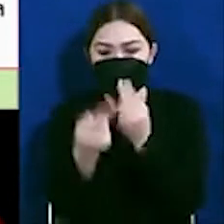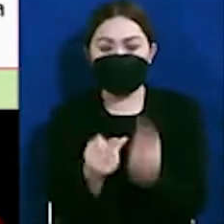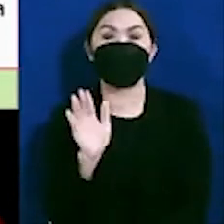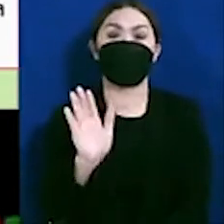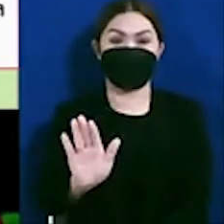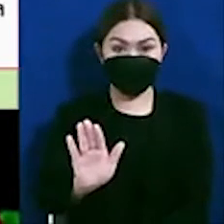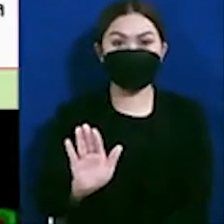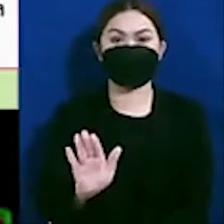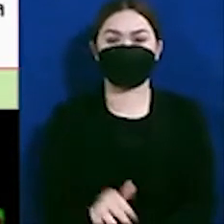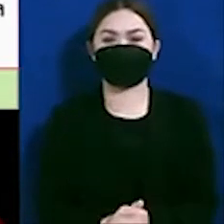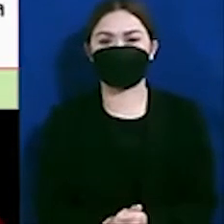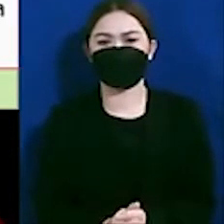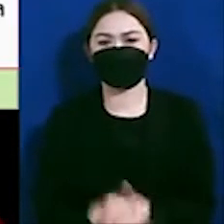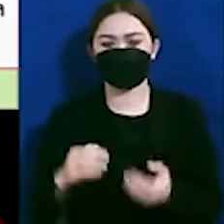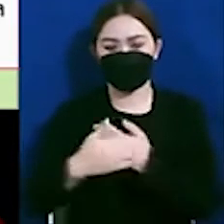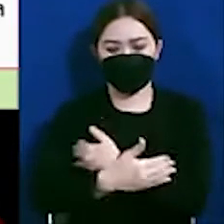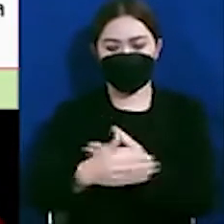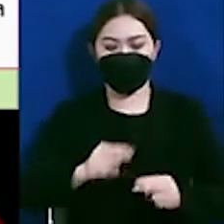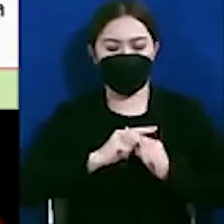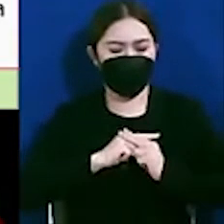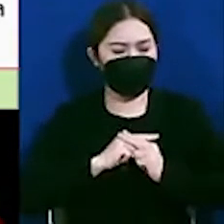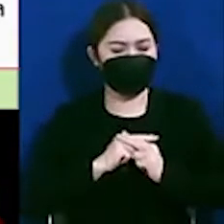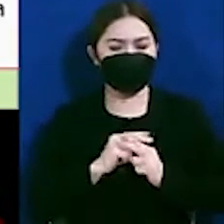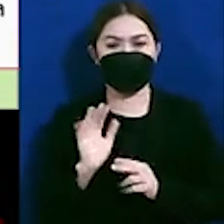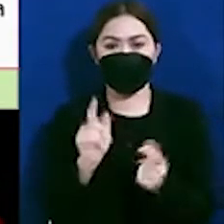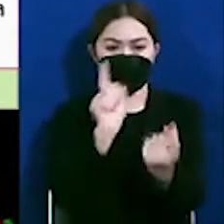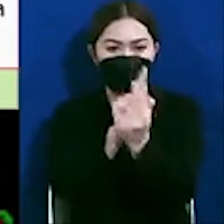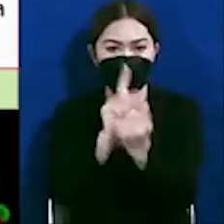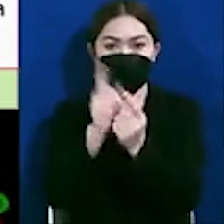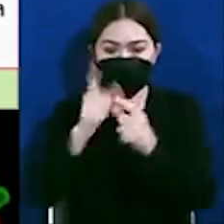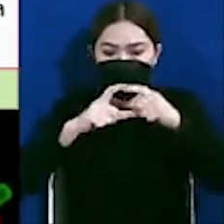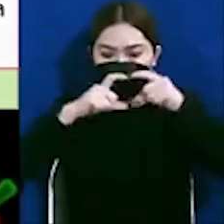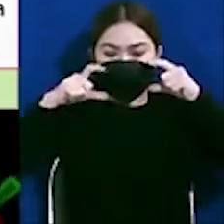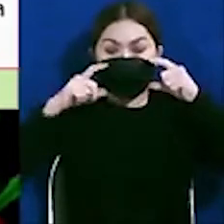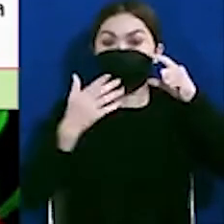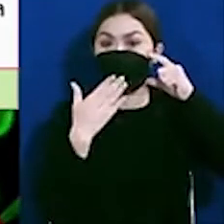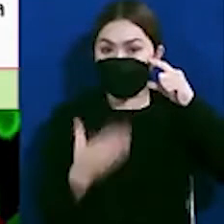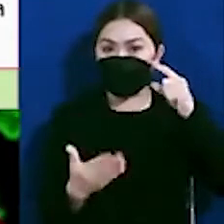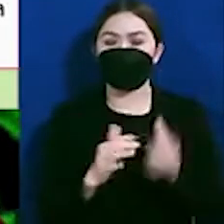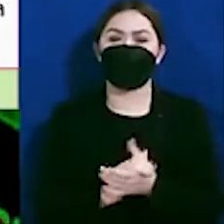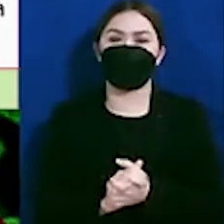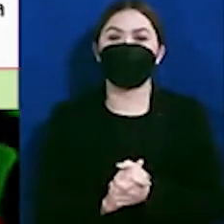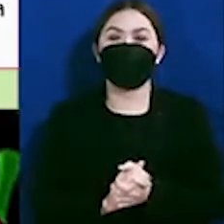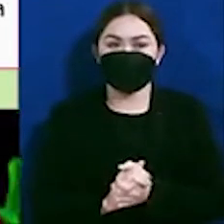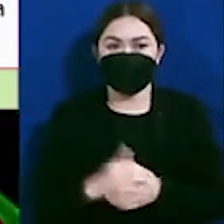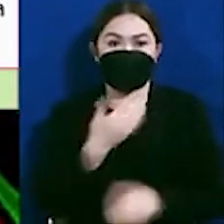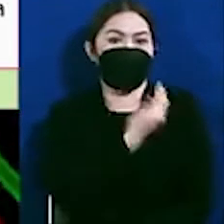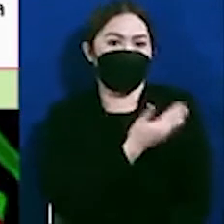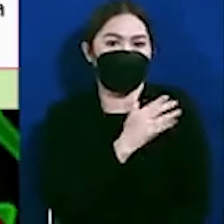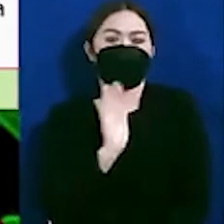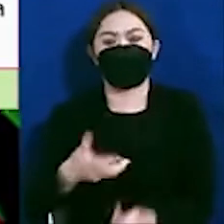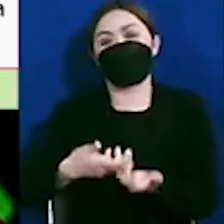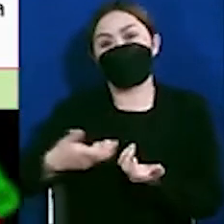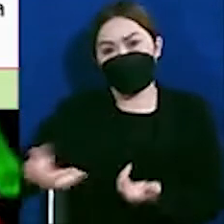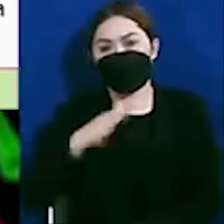นะครับพอจะอยู่ห้องส่วนตัวตลอดเวลาถ้าออกมาเจอคนต้องใส่หน้ากากตลอดเวลานะครับอันนี้ห้องน้ำในควรจะ